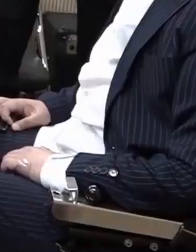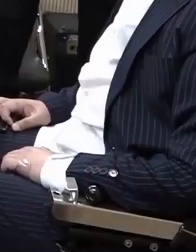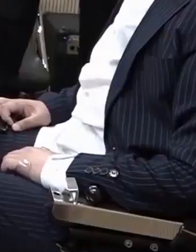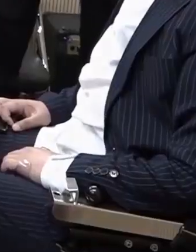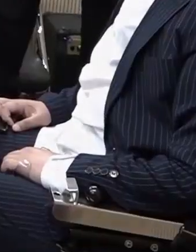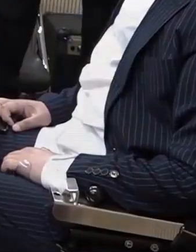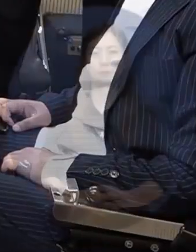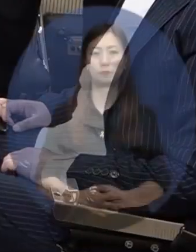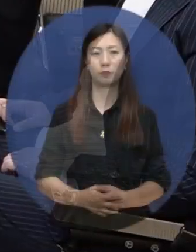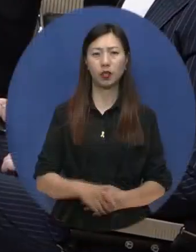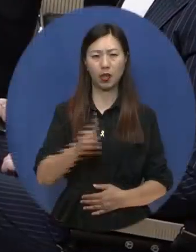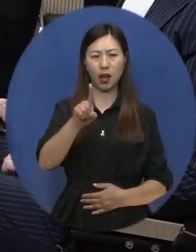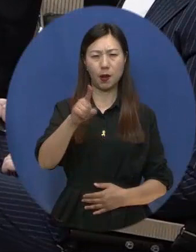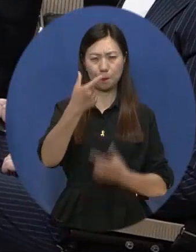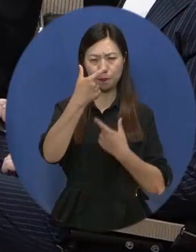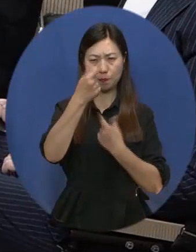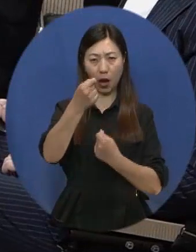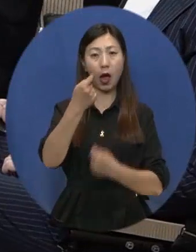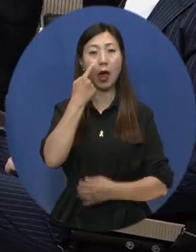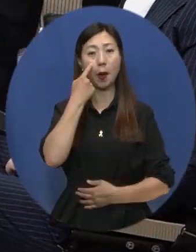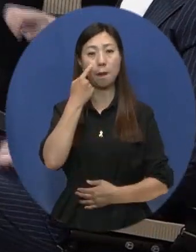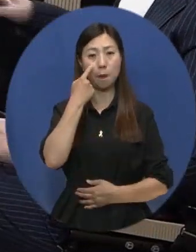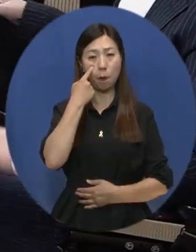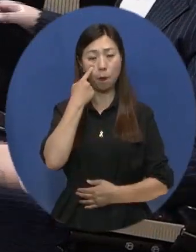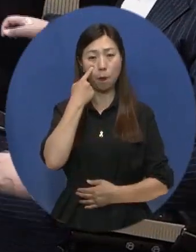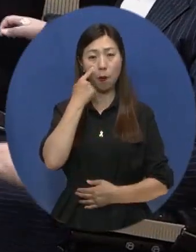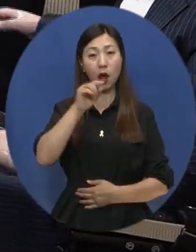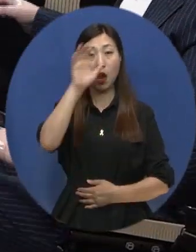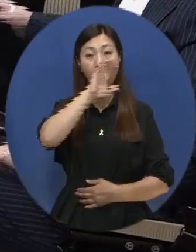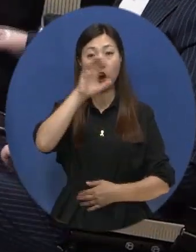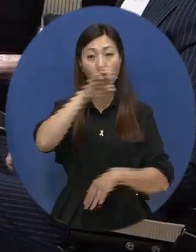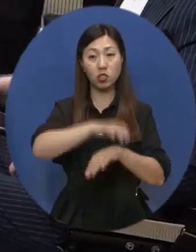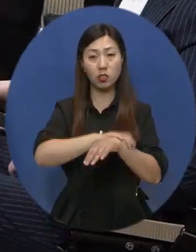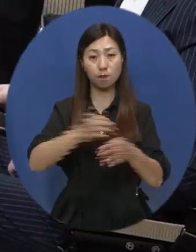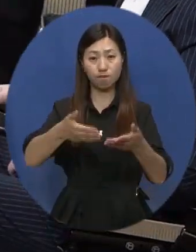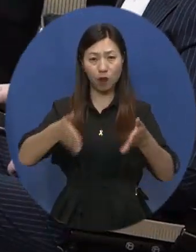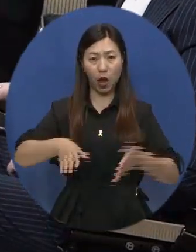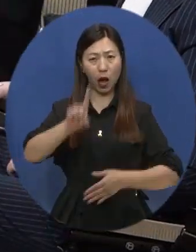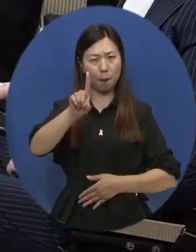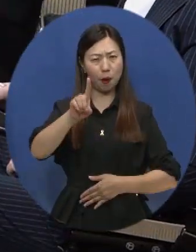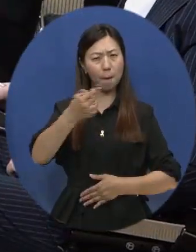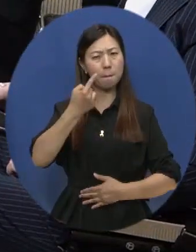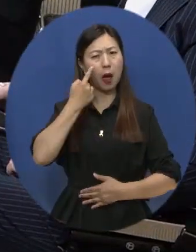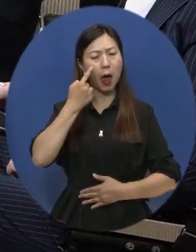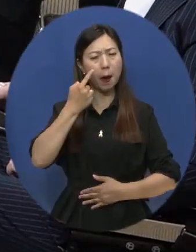한번 맞춰보고 하거든. 딱 한번 맞춰보고 연습실에서 딱 한번 맞춰보고 하는데